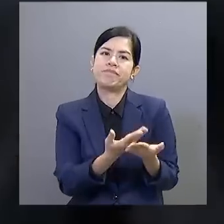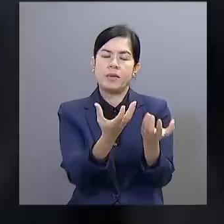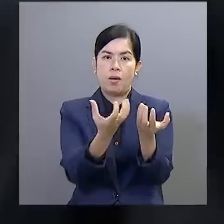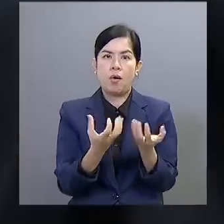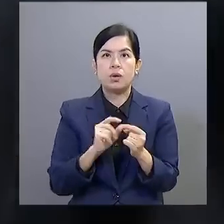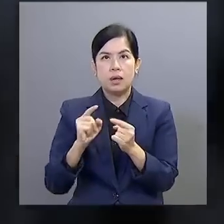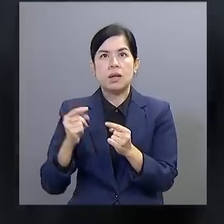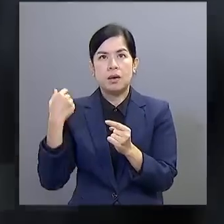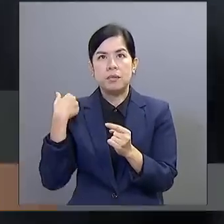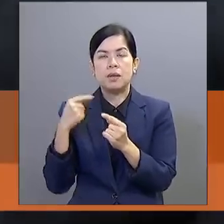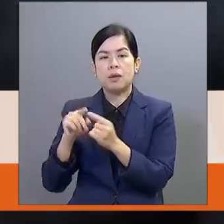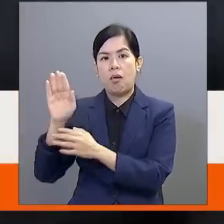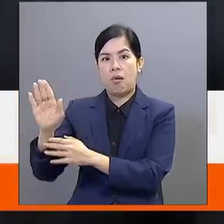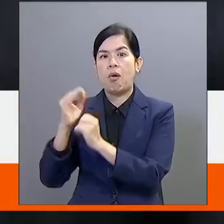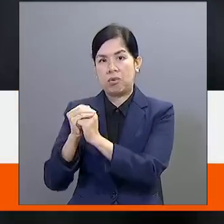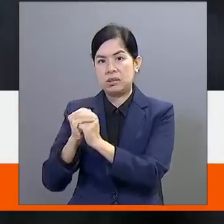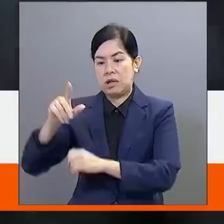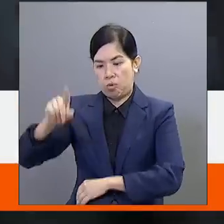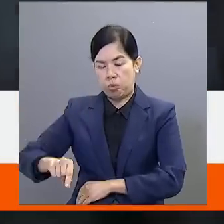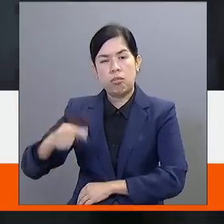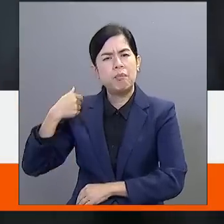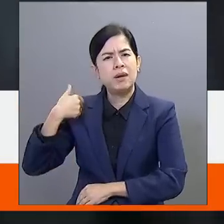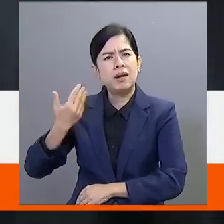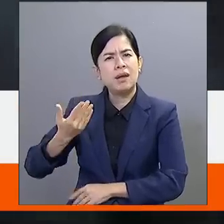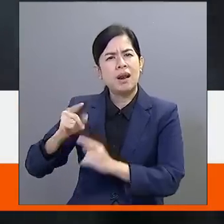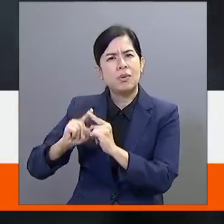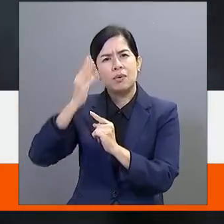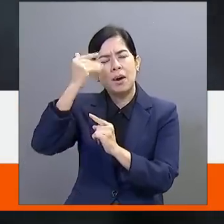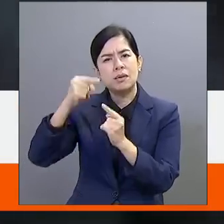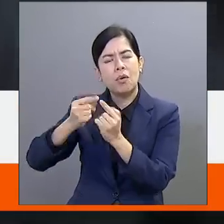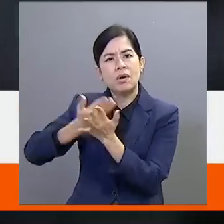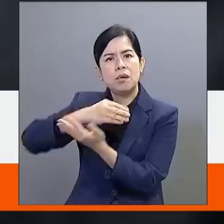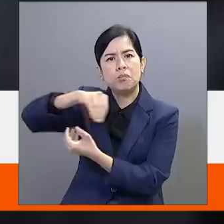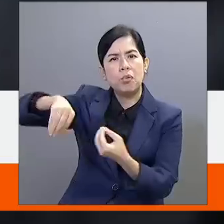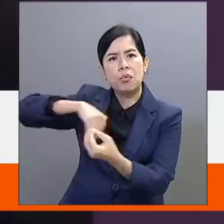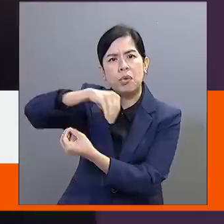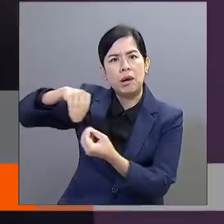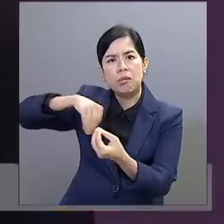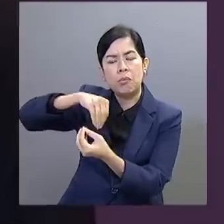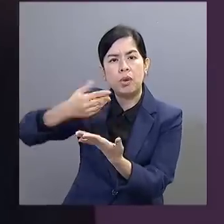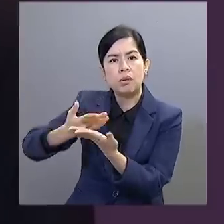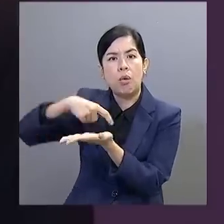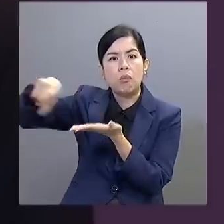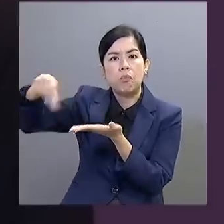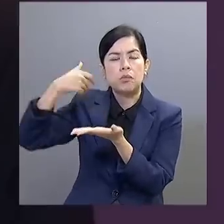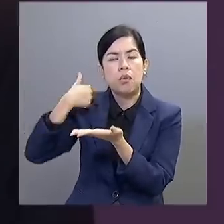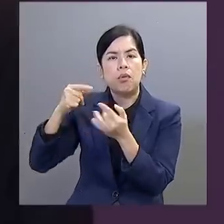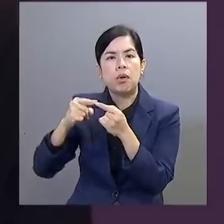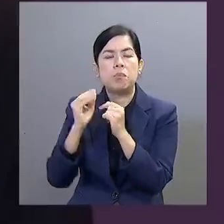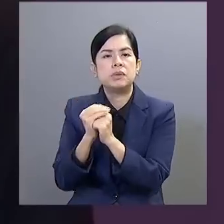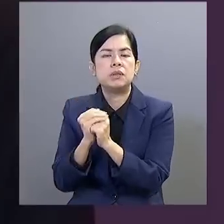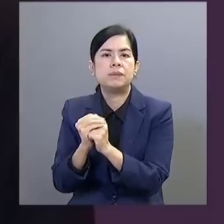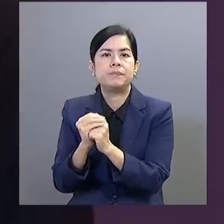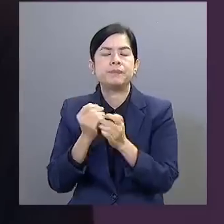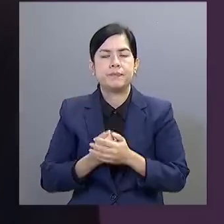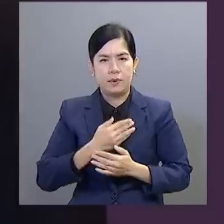าแรงเขาถูกกว่าเรานะมหาศาลแล้วเงินออกไหนออกนอกค่ะไม่ได้อยู่กับคนไทยเลย ดิฉันยังคุยกับรองศาสตราจารย์ณ